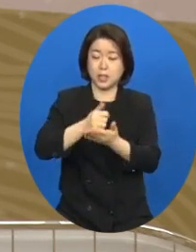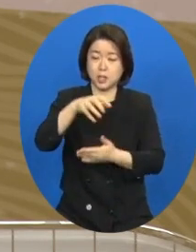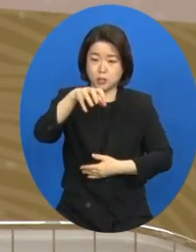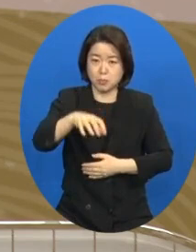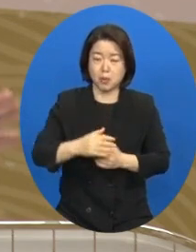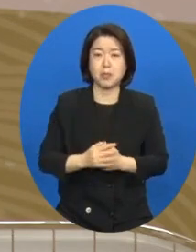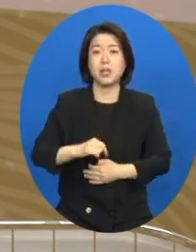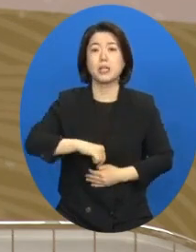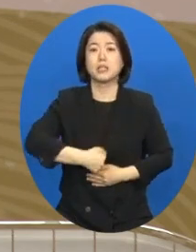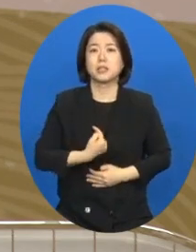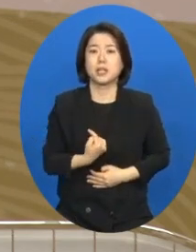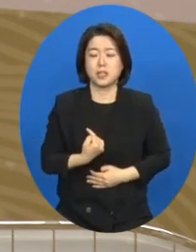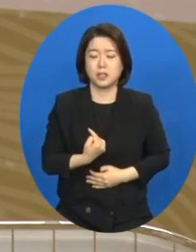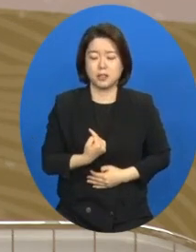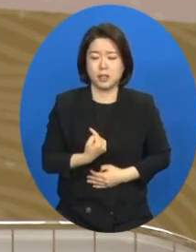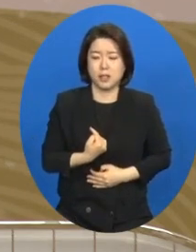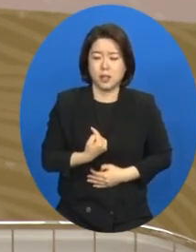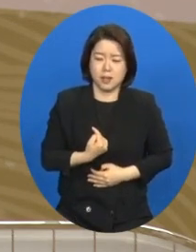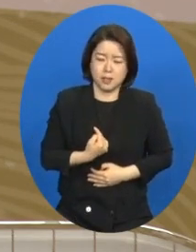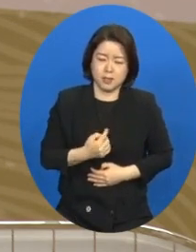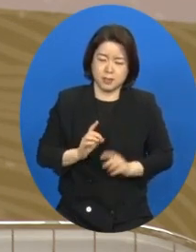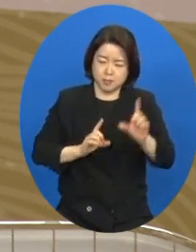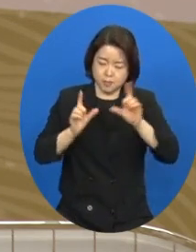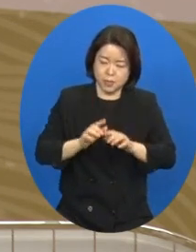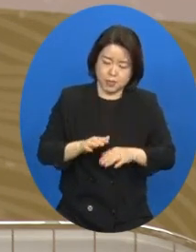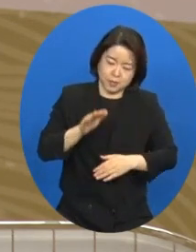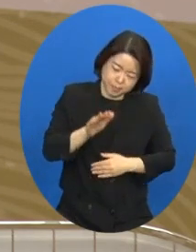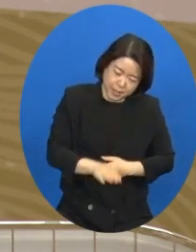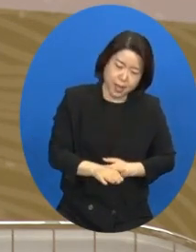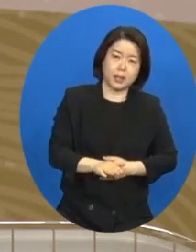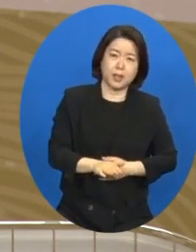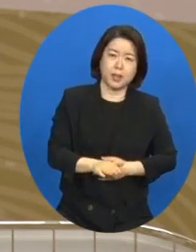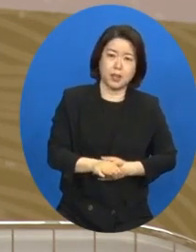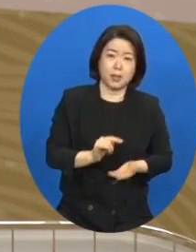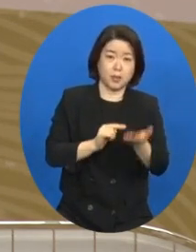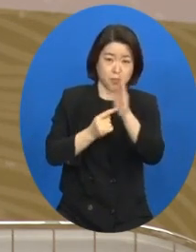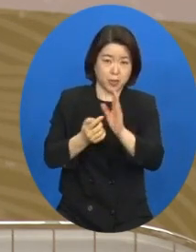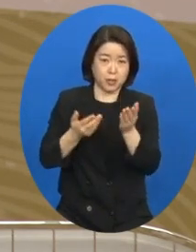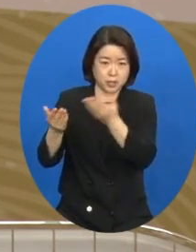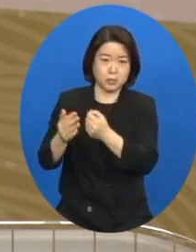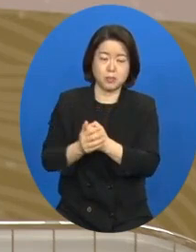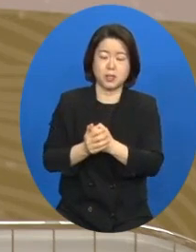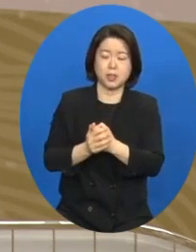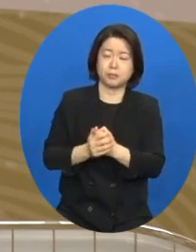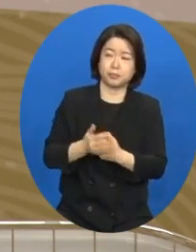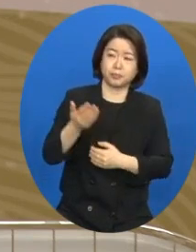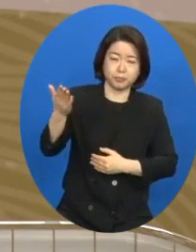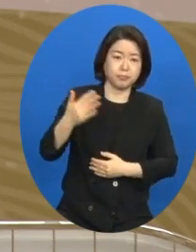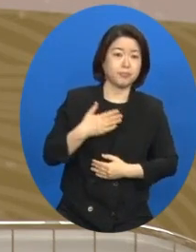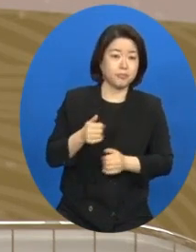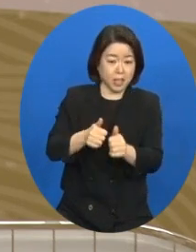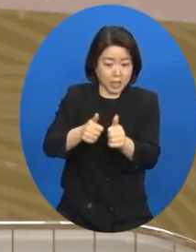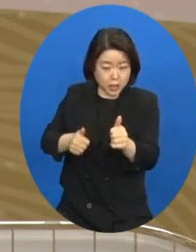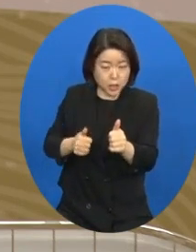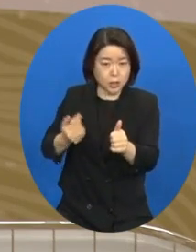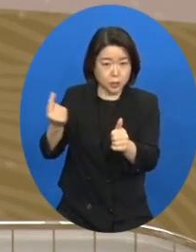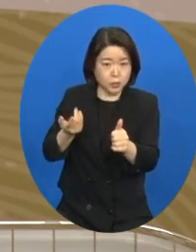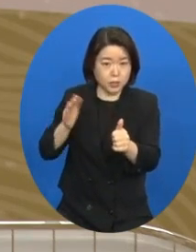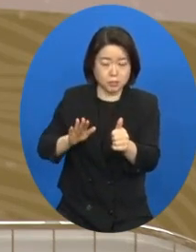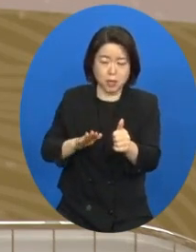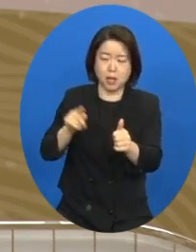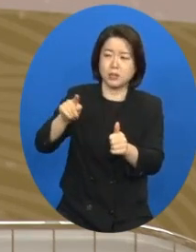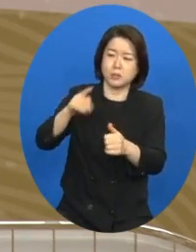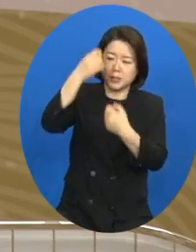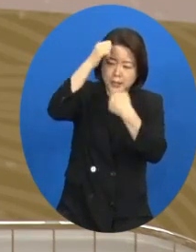자신을 한없이 낮추어 써요 이집 7절에 보면 그는 내 뒤에 오시는 분이 지만 나는 그분의 신발 끈을